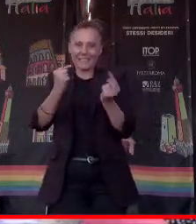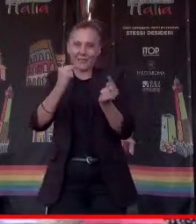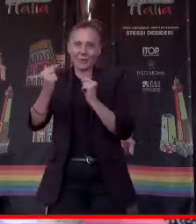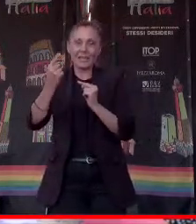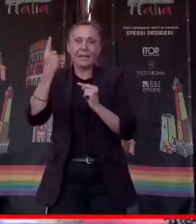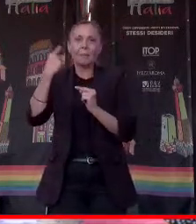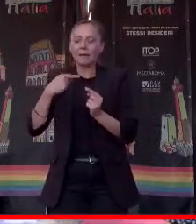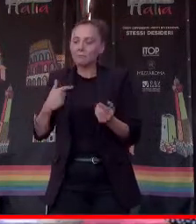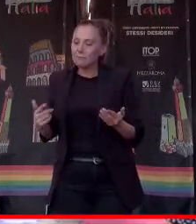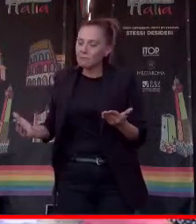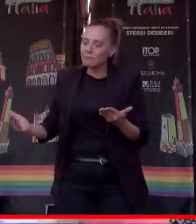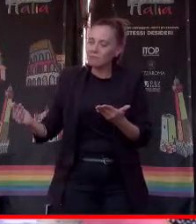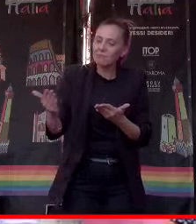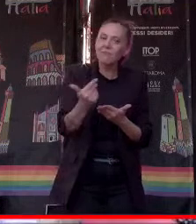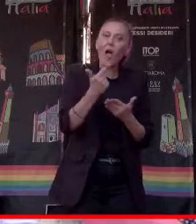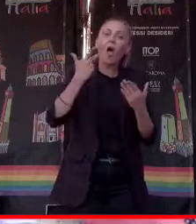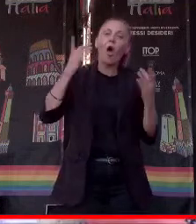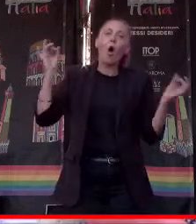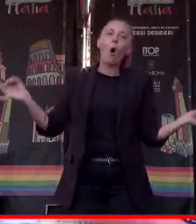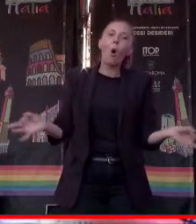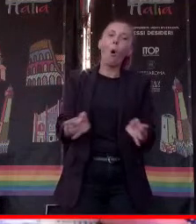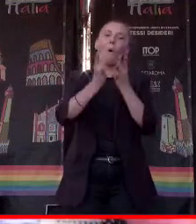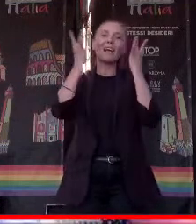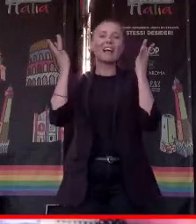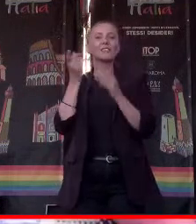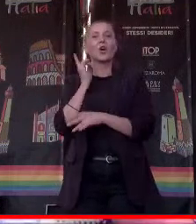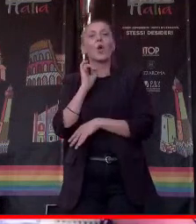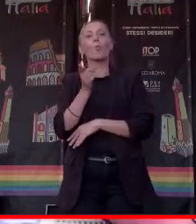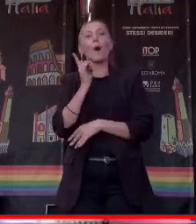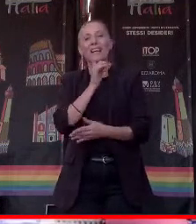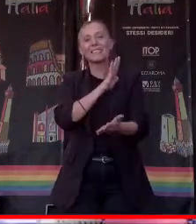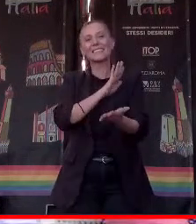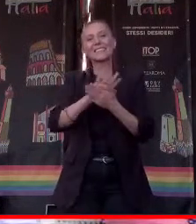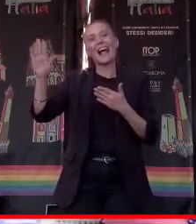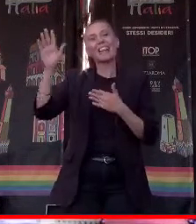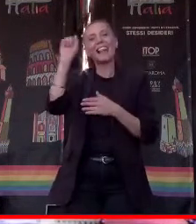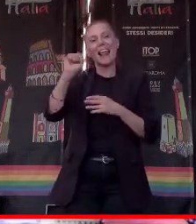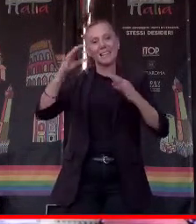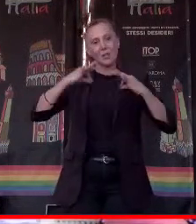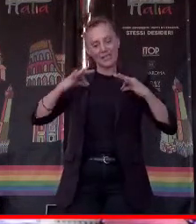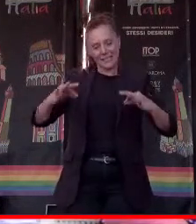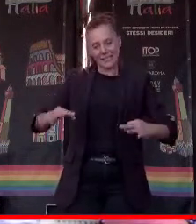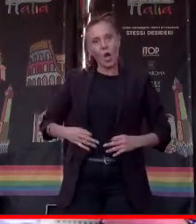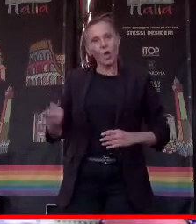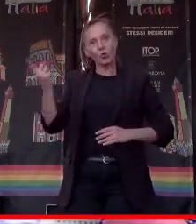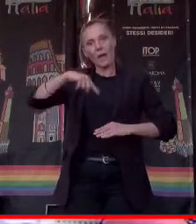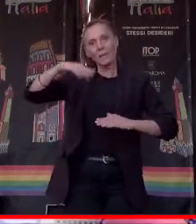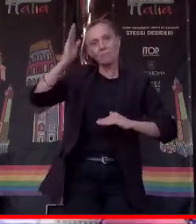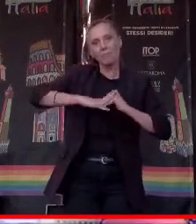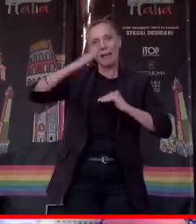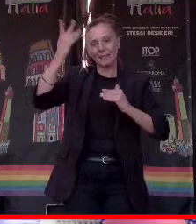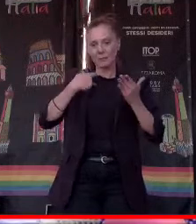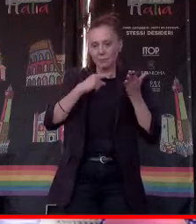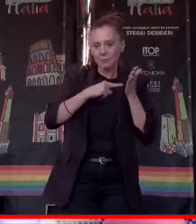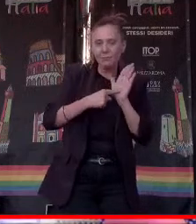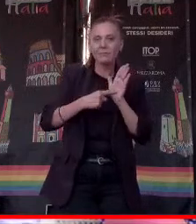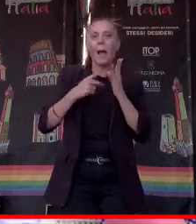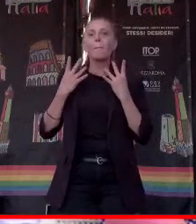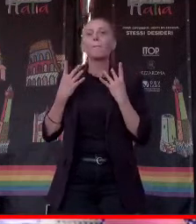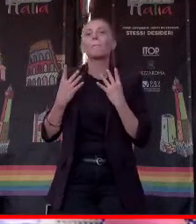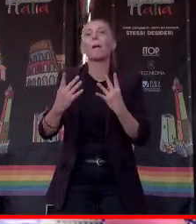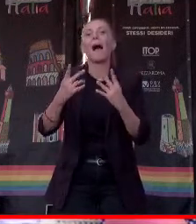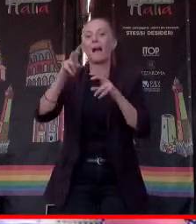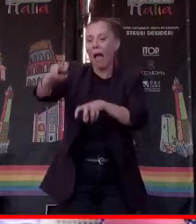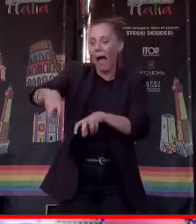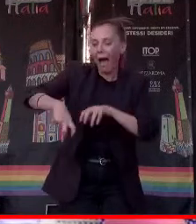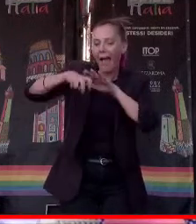per raccogliere una grande opportunità che abbiamo, che avere l'Istituto Sant'Alessio nel nostro territorio. Domattina presenteremo insieme al Parco Archeologico dell'Appia